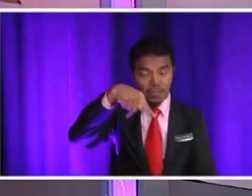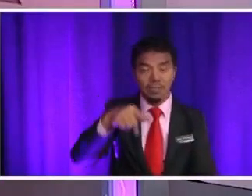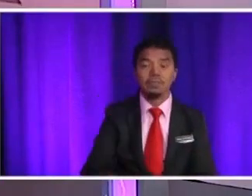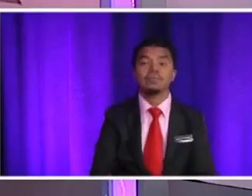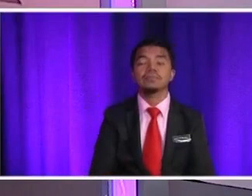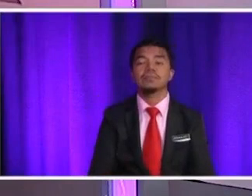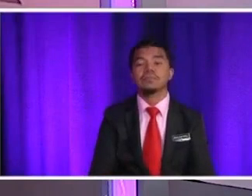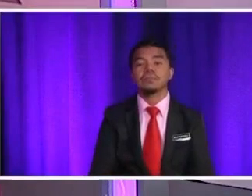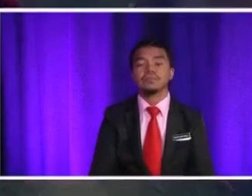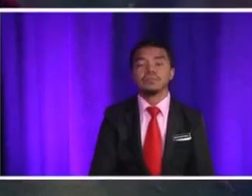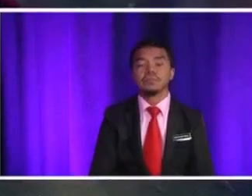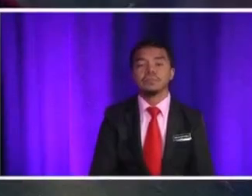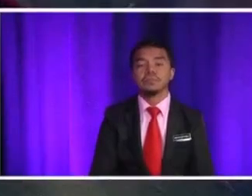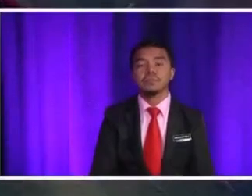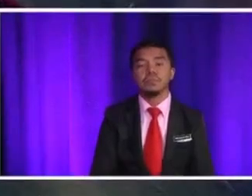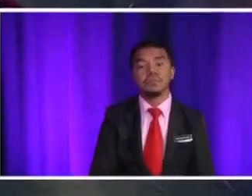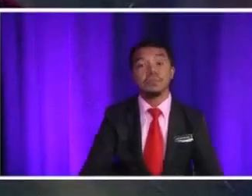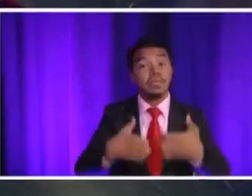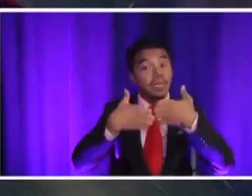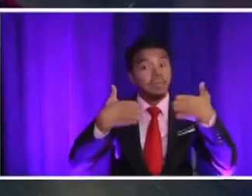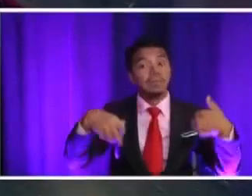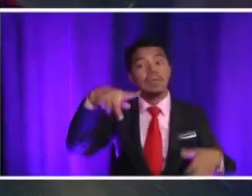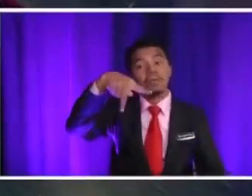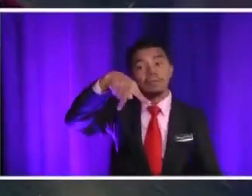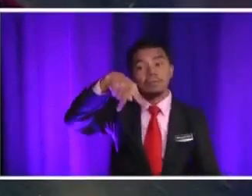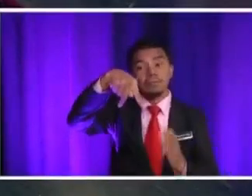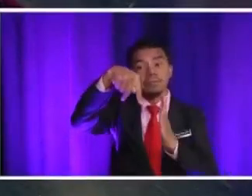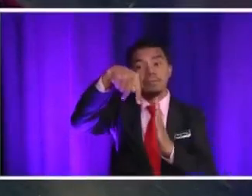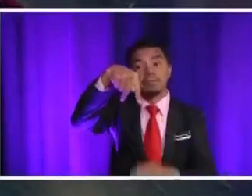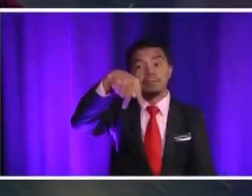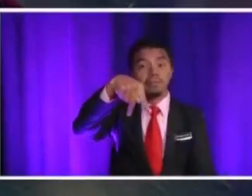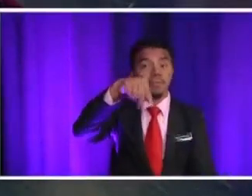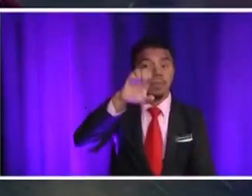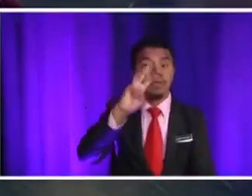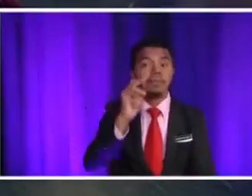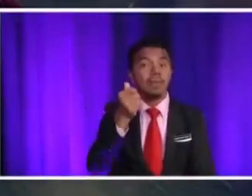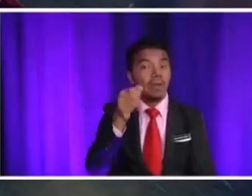supaya barang-barang kita lebih orang kata